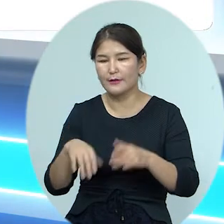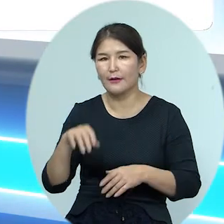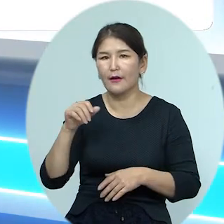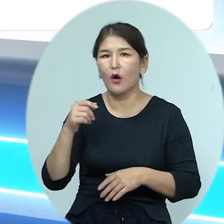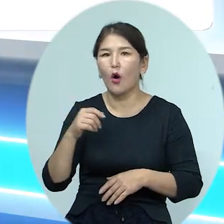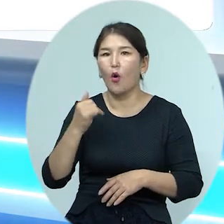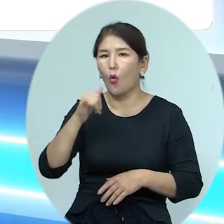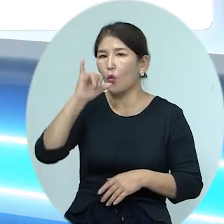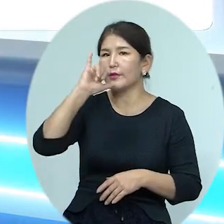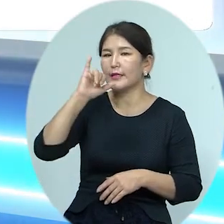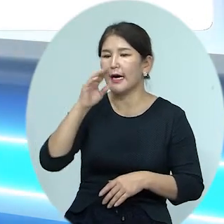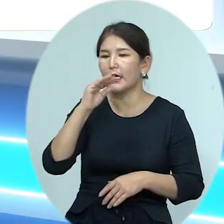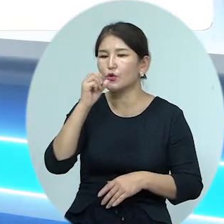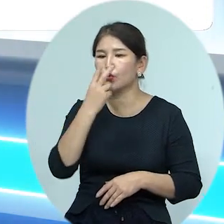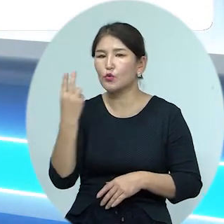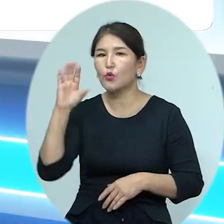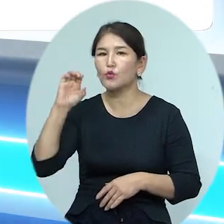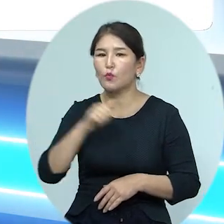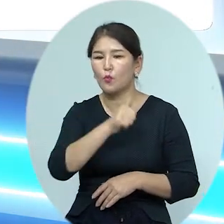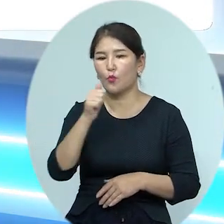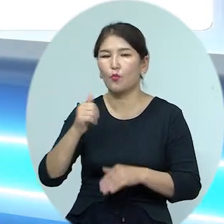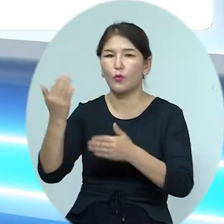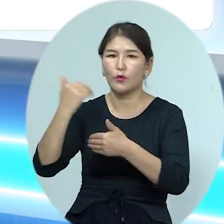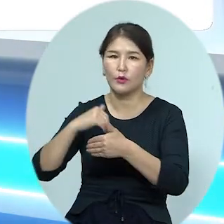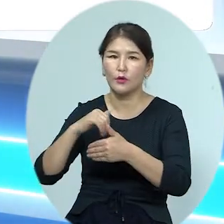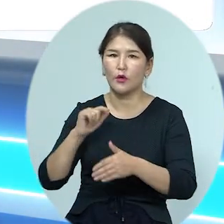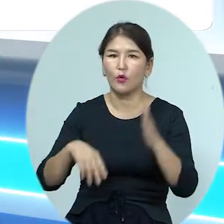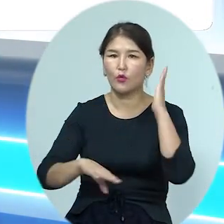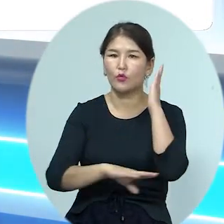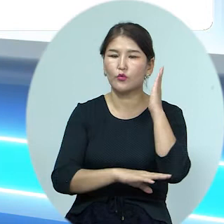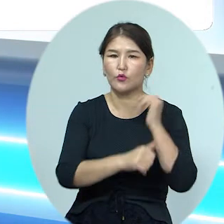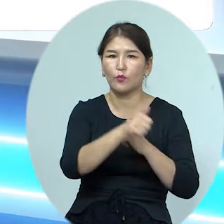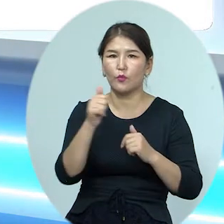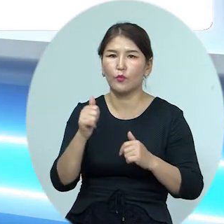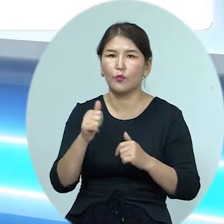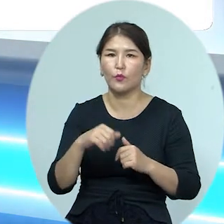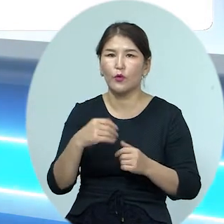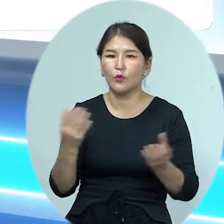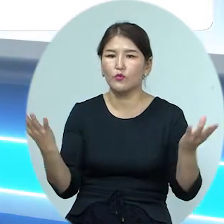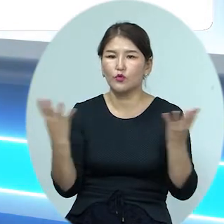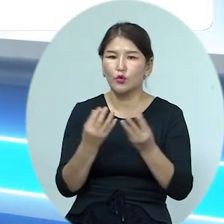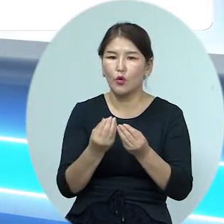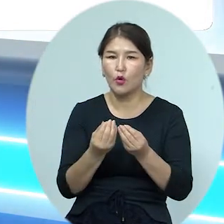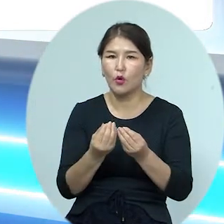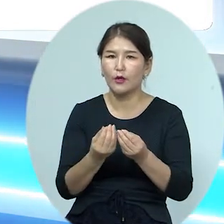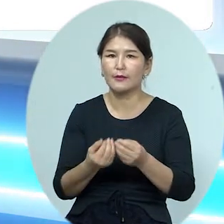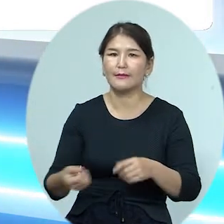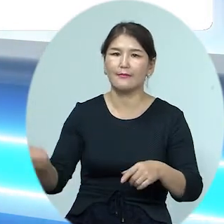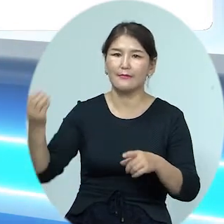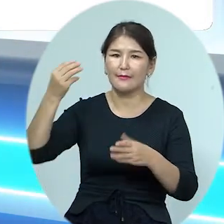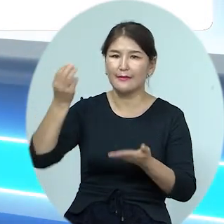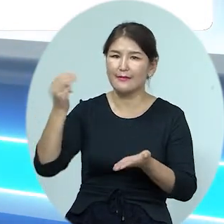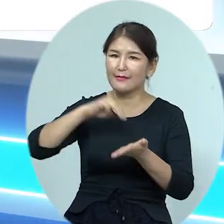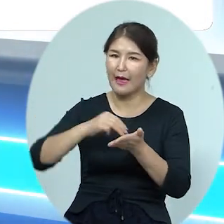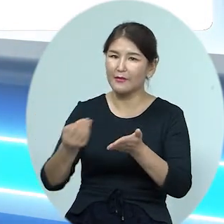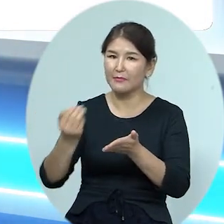ууж байгаа ундаа жүүс эдэр бүгд орно л гэсэн үг. Тэгэхээр өдөрт аль болохоор цөөн давтамжтайгаар хоол идвэл